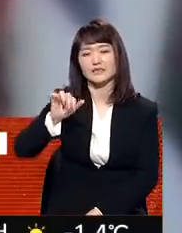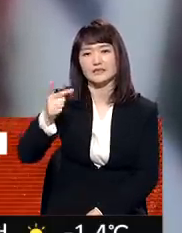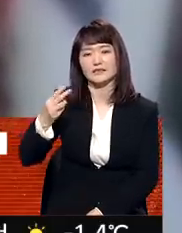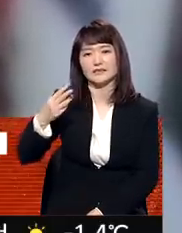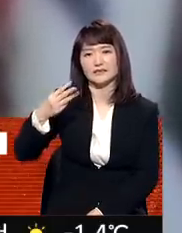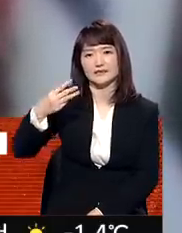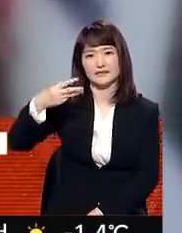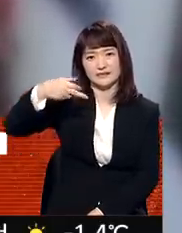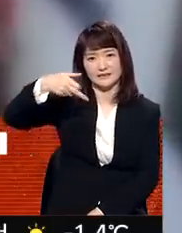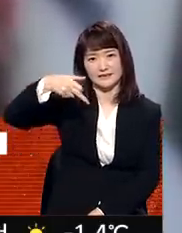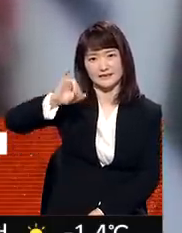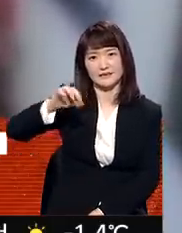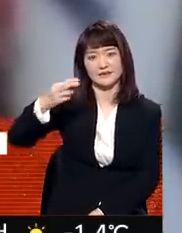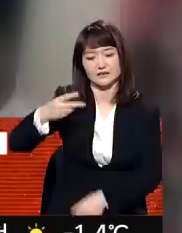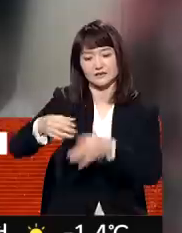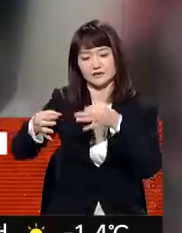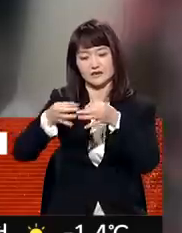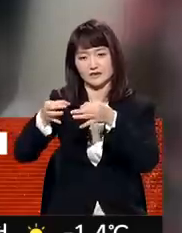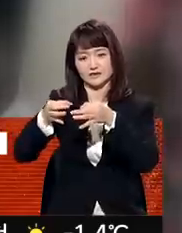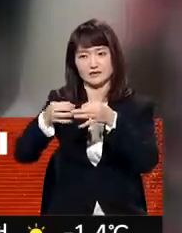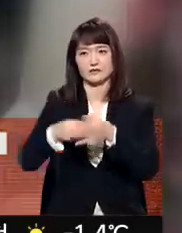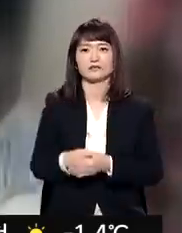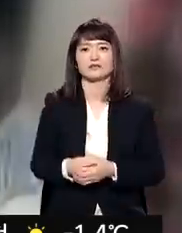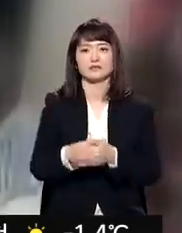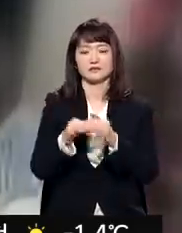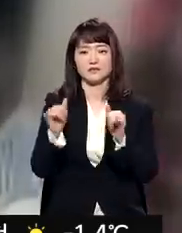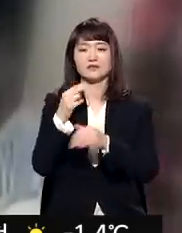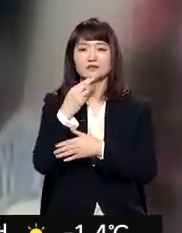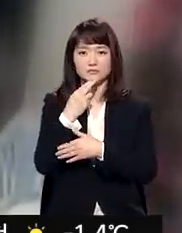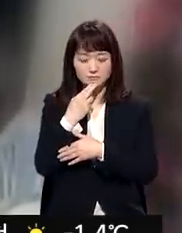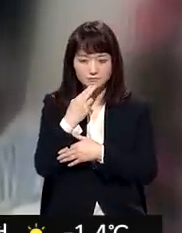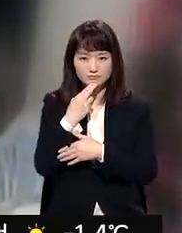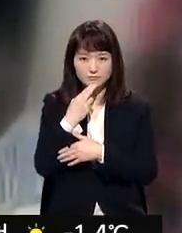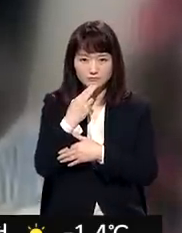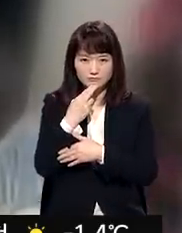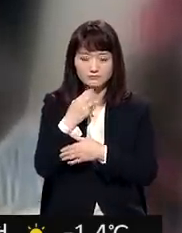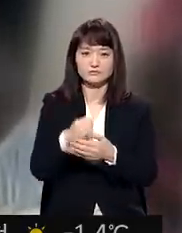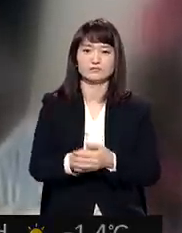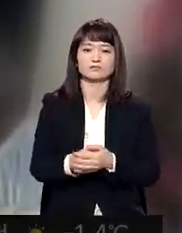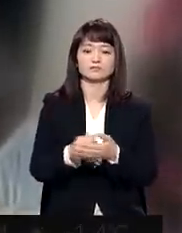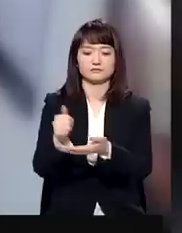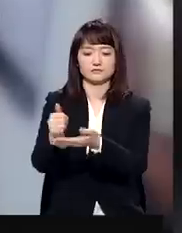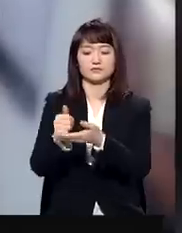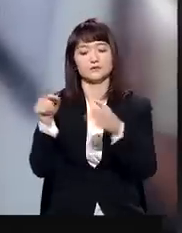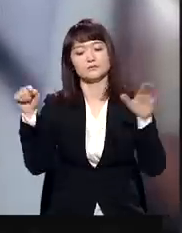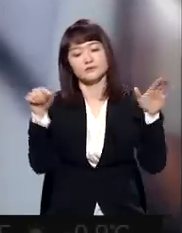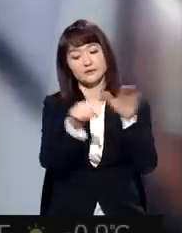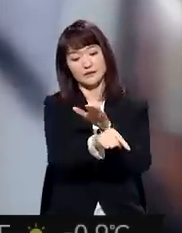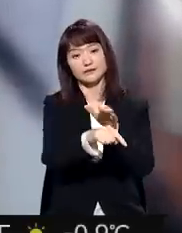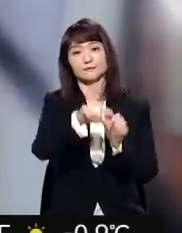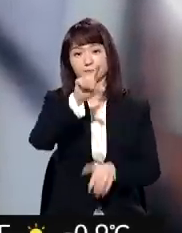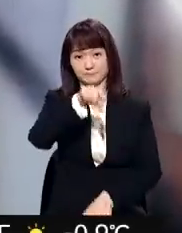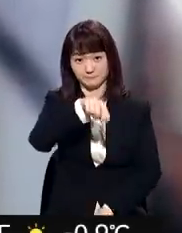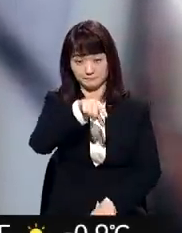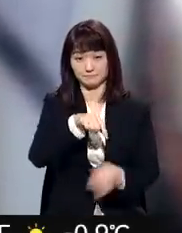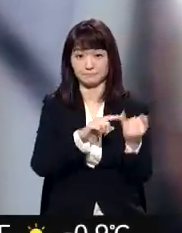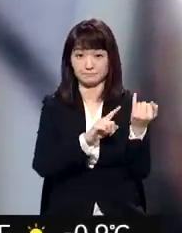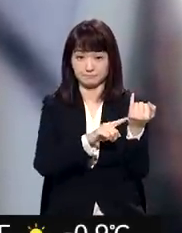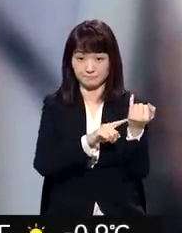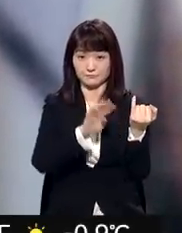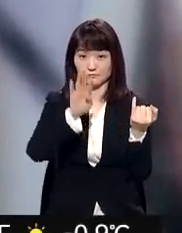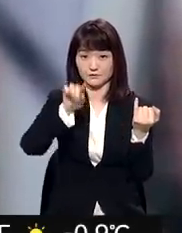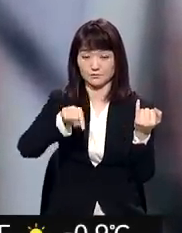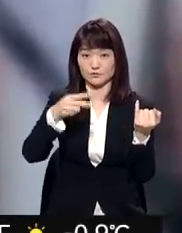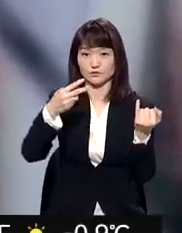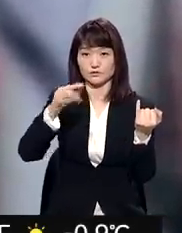사건입니다 일단이 가게는 무인 가게였습니다 그래서 손님이 직접 결제하는 방식으로 이루어지는데 한 여성이 부대찌개